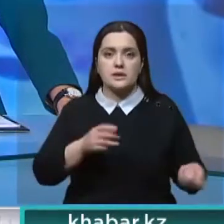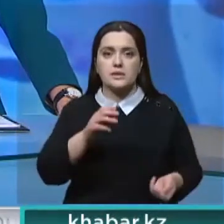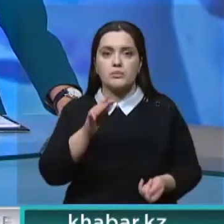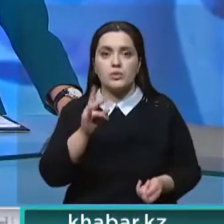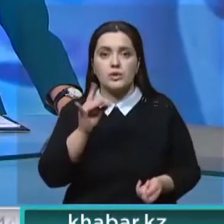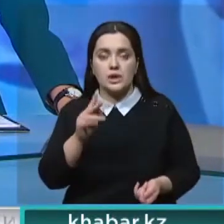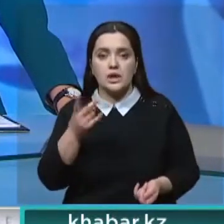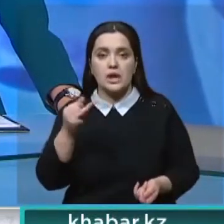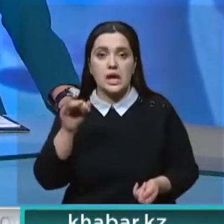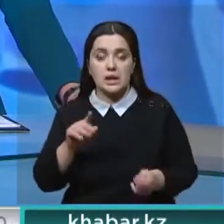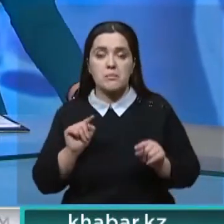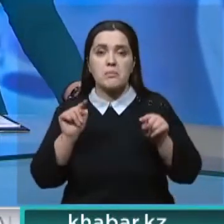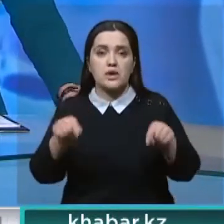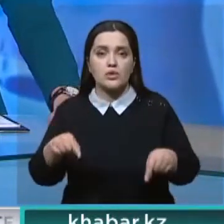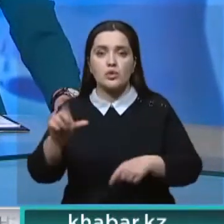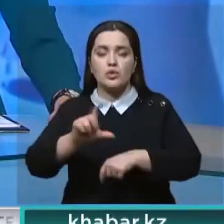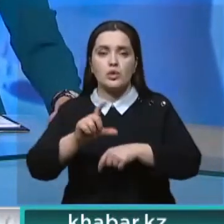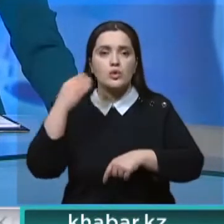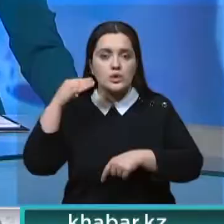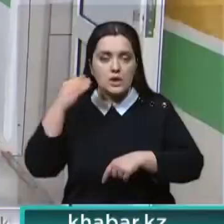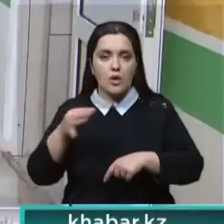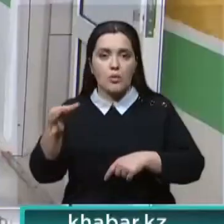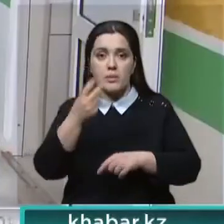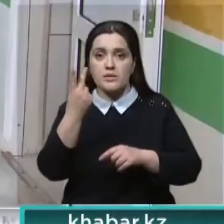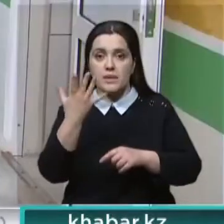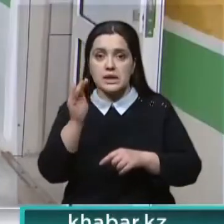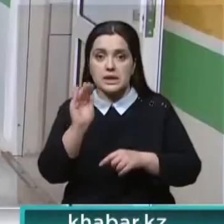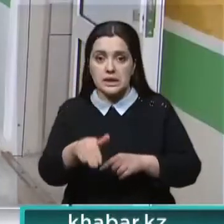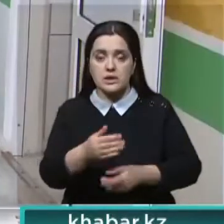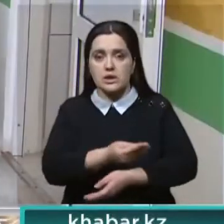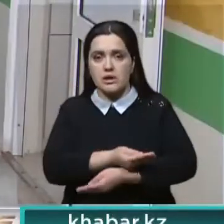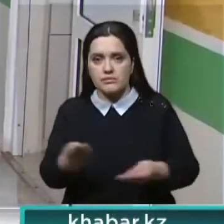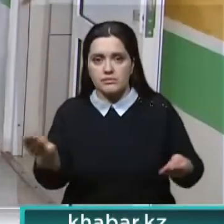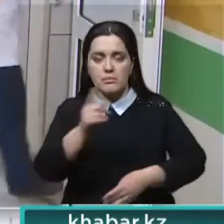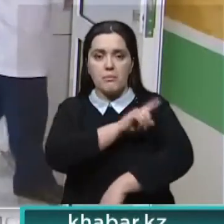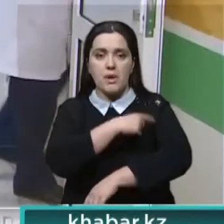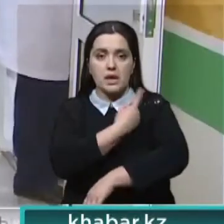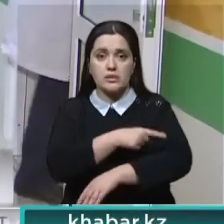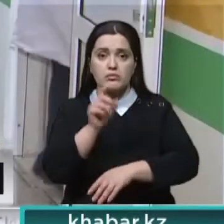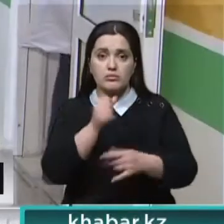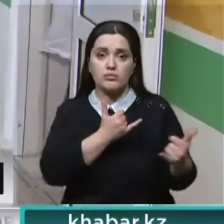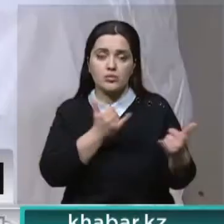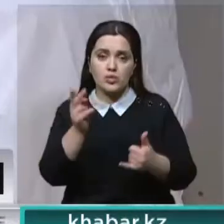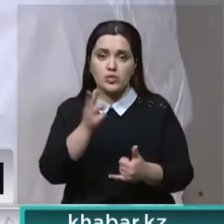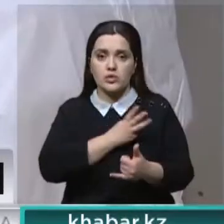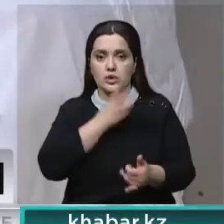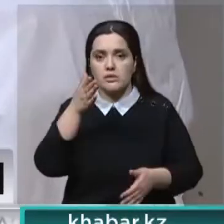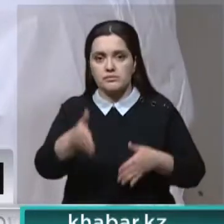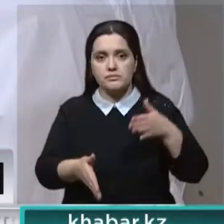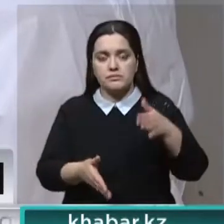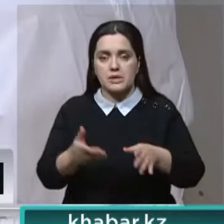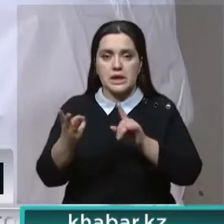Лайт» поступила в Туркестанскую область. 25 тысяч доз распределили по местным поликлиникам, и теперь они доступны для желающих